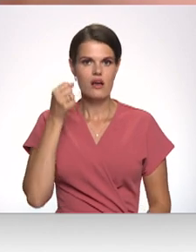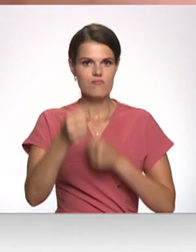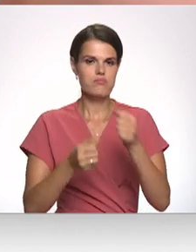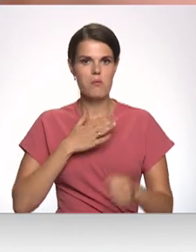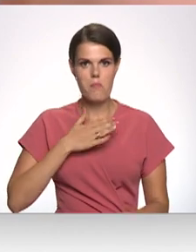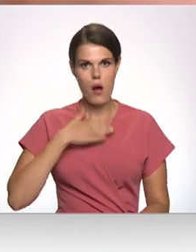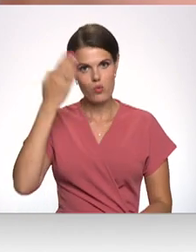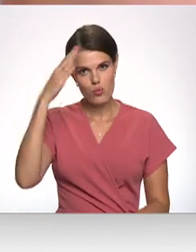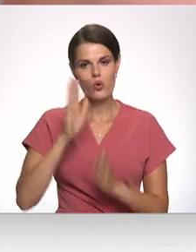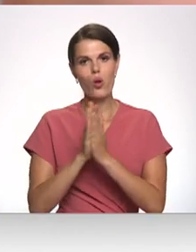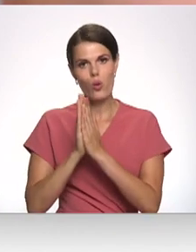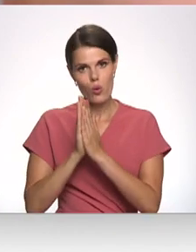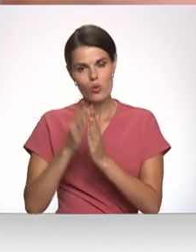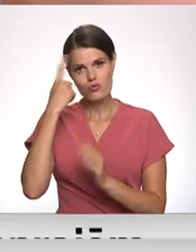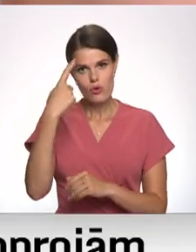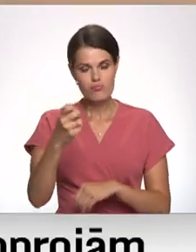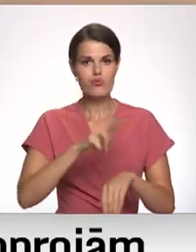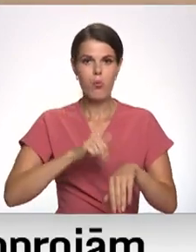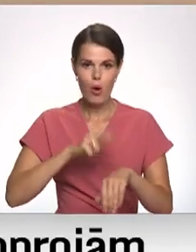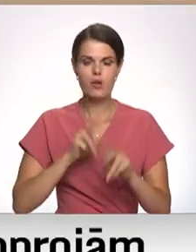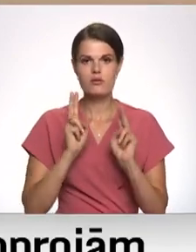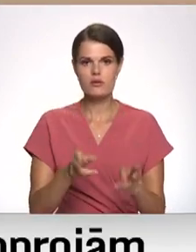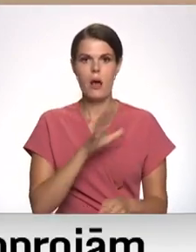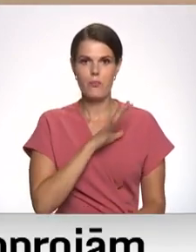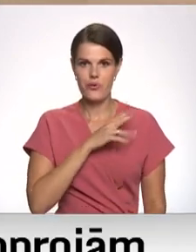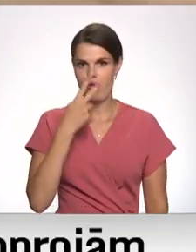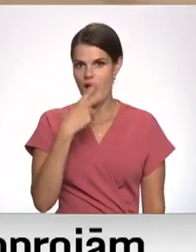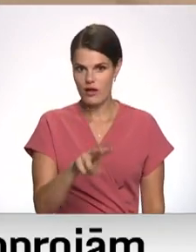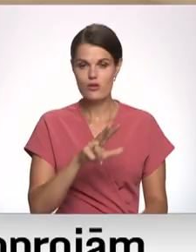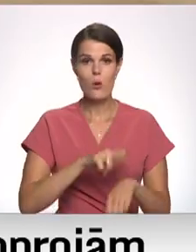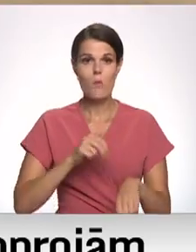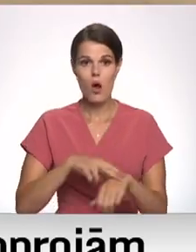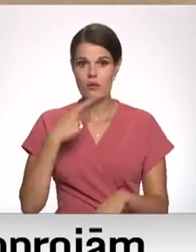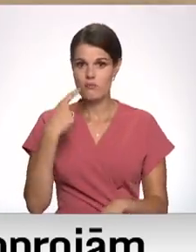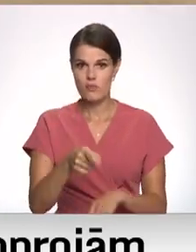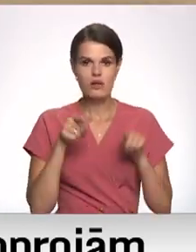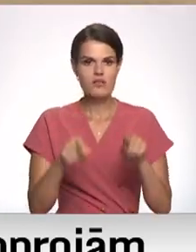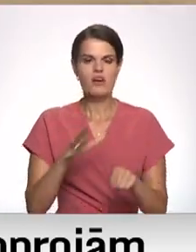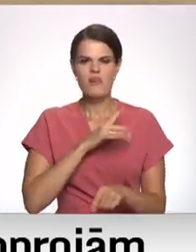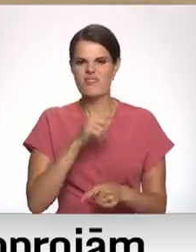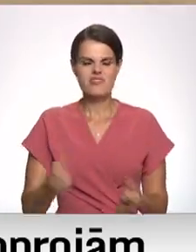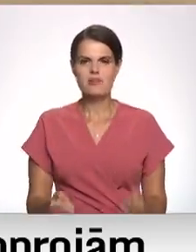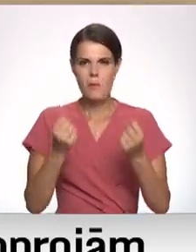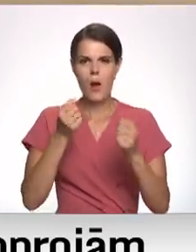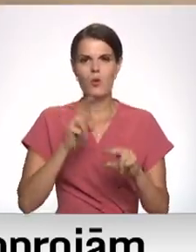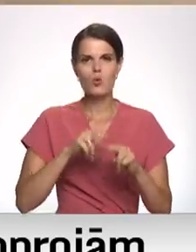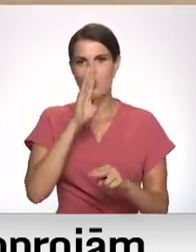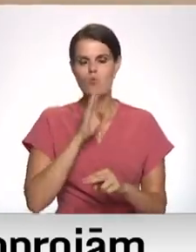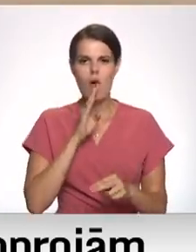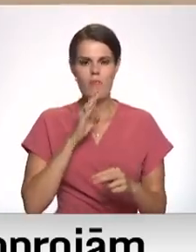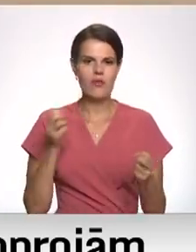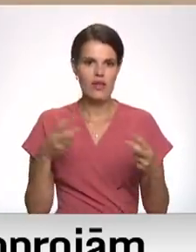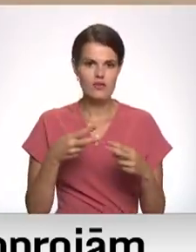lai viņi atsaucās, lai viņi ziņo policijai. Policija atzīst, ka šis Summer Sound laikā bijis smagākais un nopietnākais